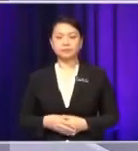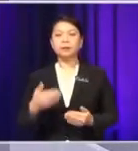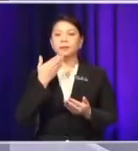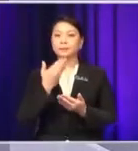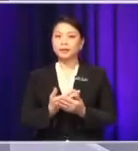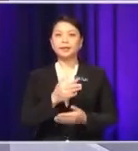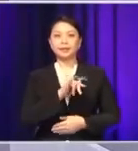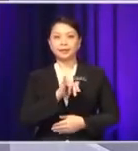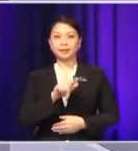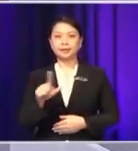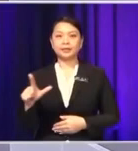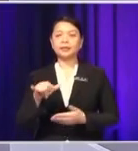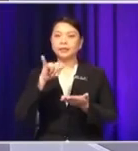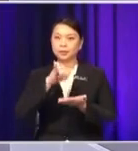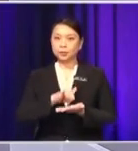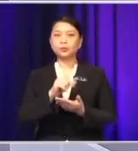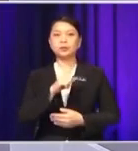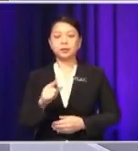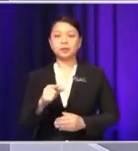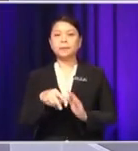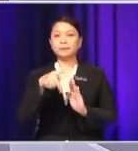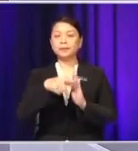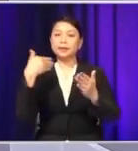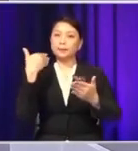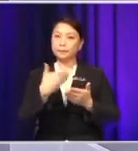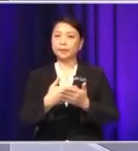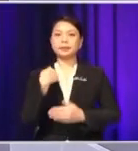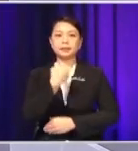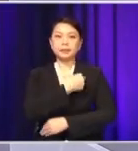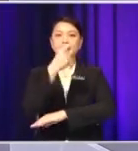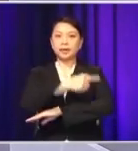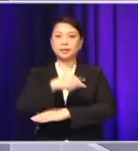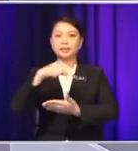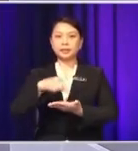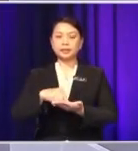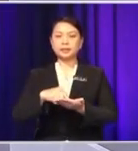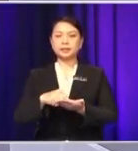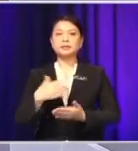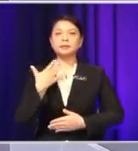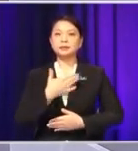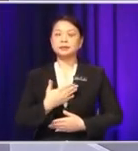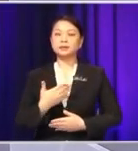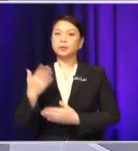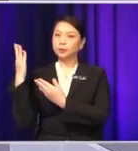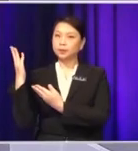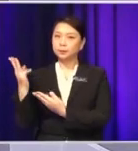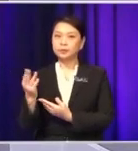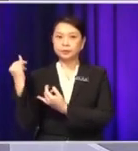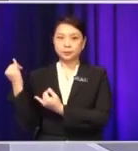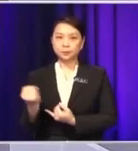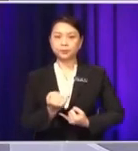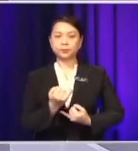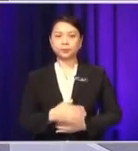Baiklah, itulah dia kita dapat saksikan profil penyampai kita pada hari ini. Dengan itu, Dra ingin mengalu-alukan sekali lagi kedatangan Tuan Muhammad Zamri